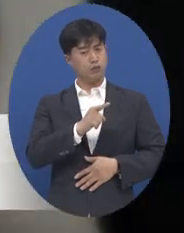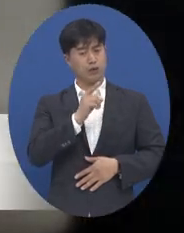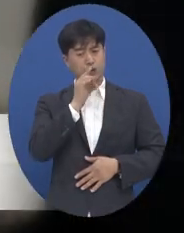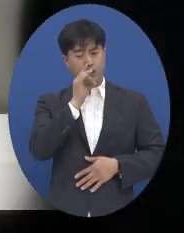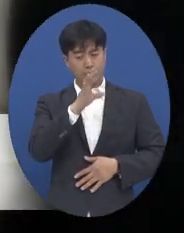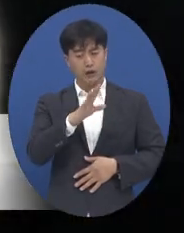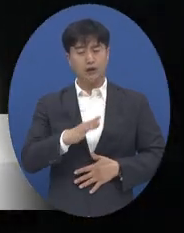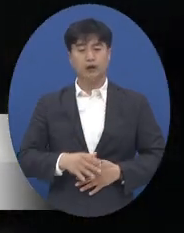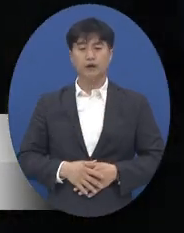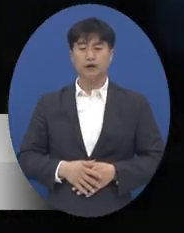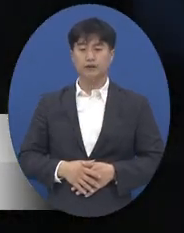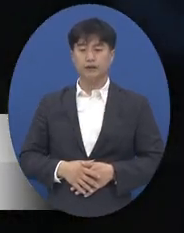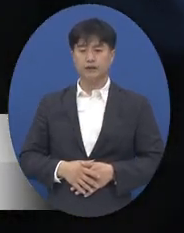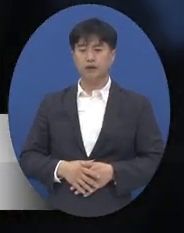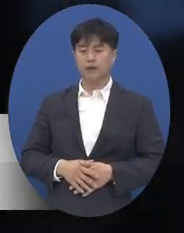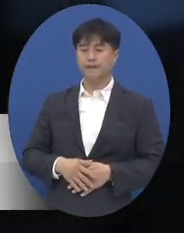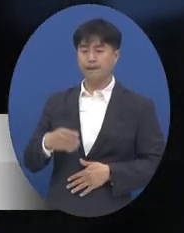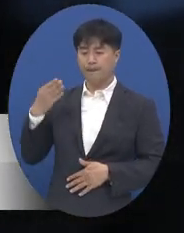거예요. 그건 안 되는 거잖아요.